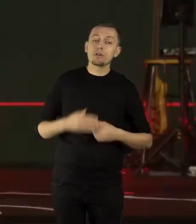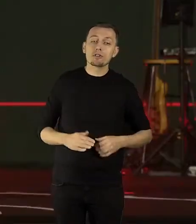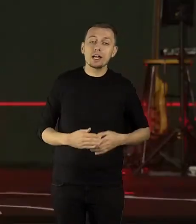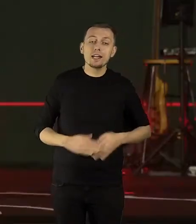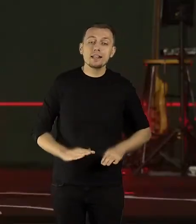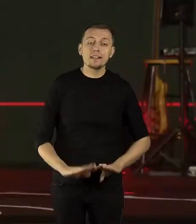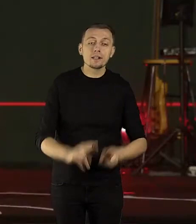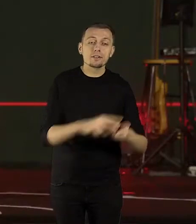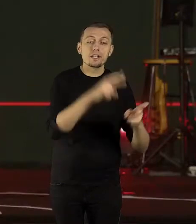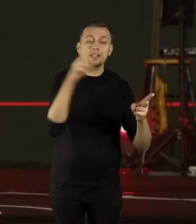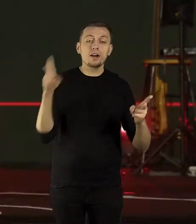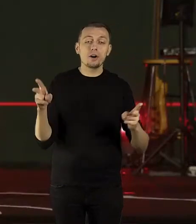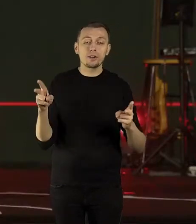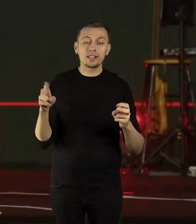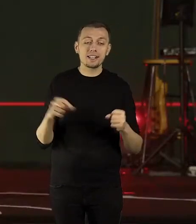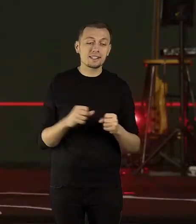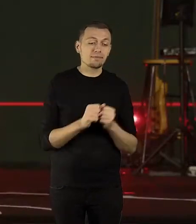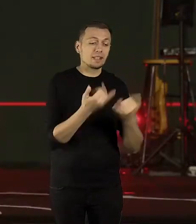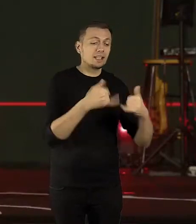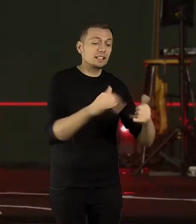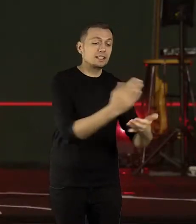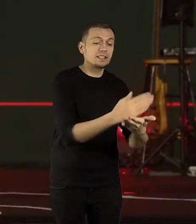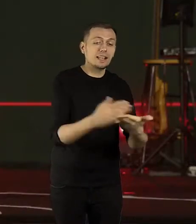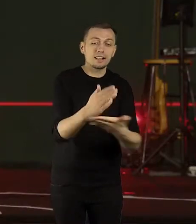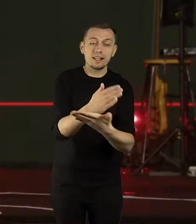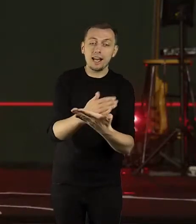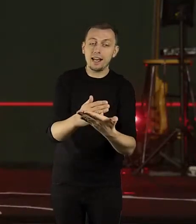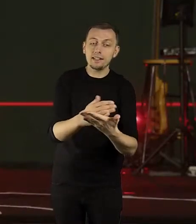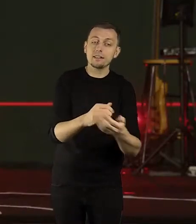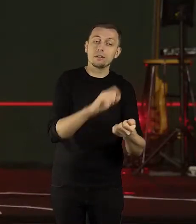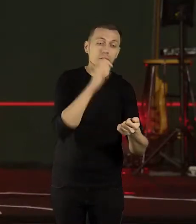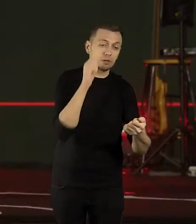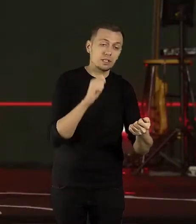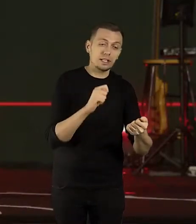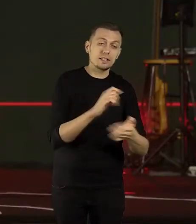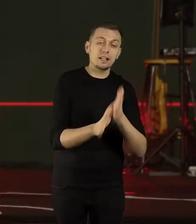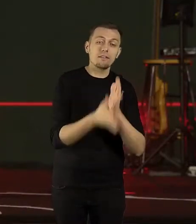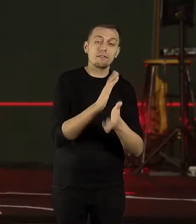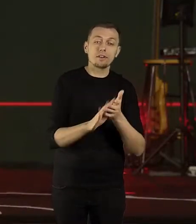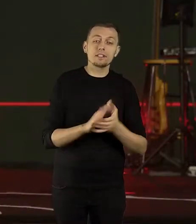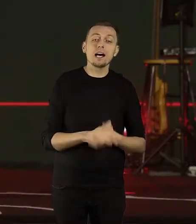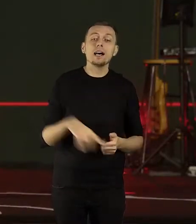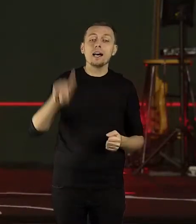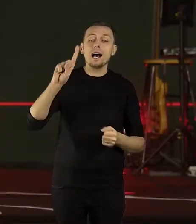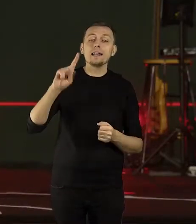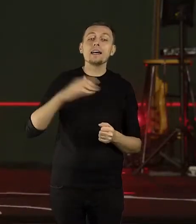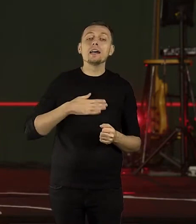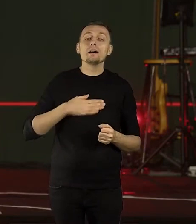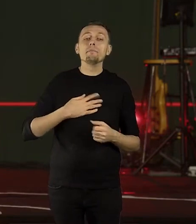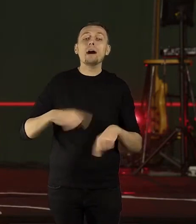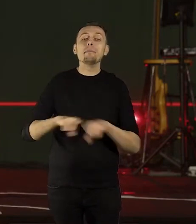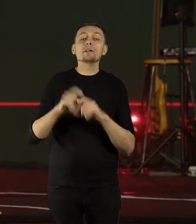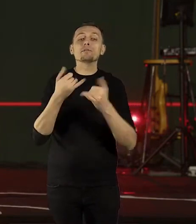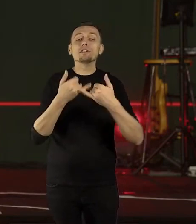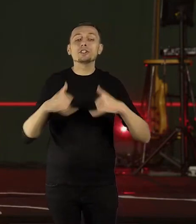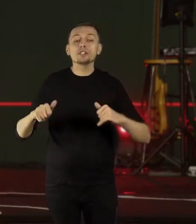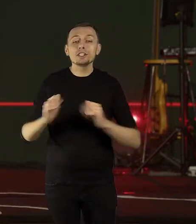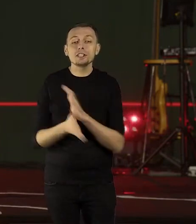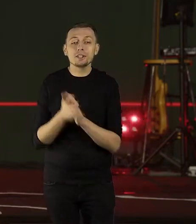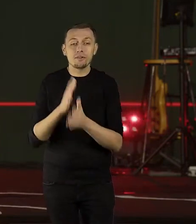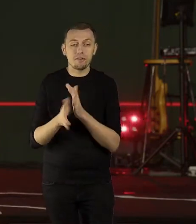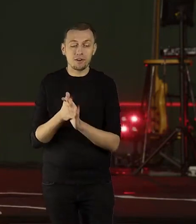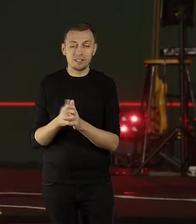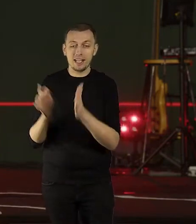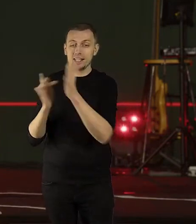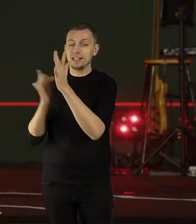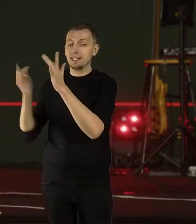też inna wojna. Jezus rozpoczął wojnę z szatanem i jego królestwem, a ta wojna toczy się dzień i noc,